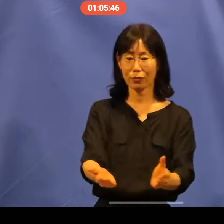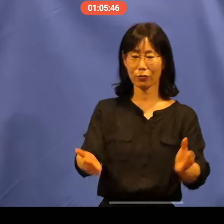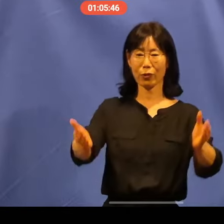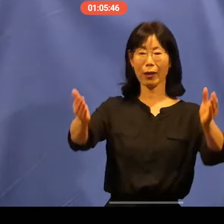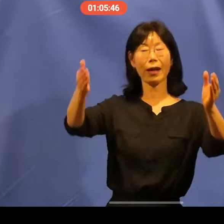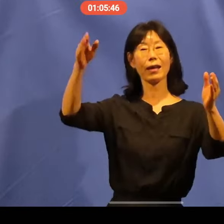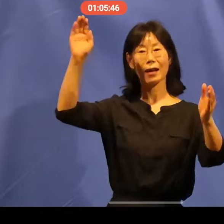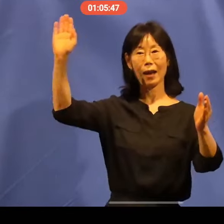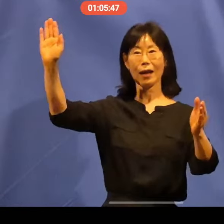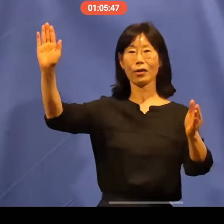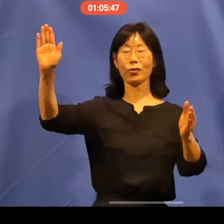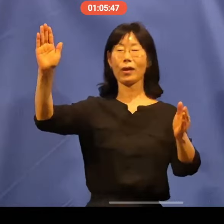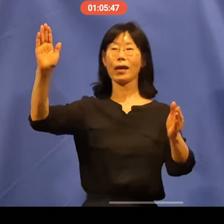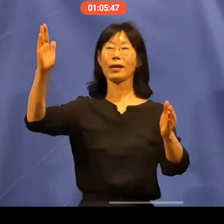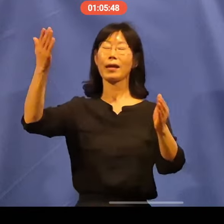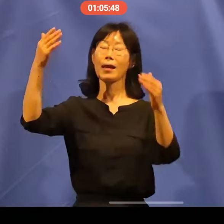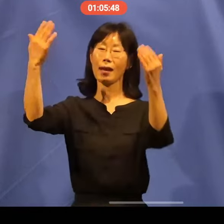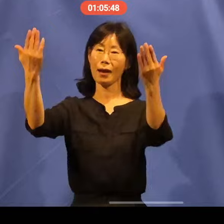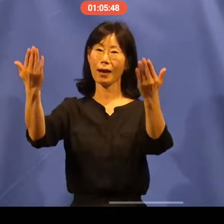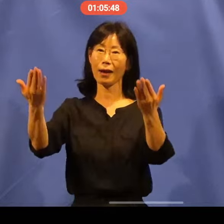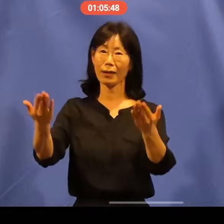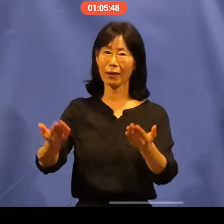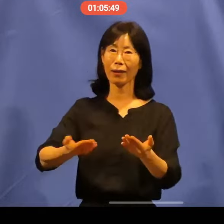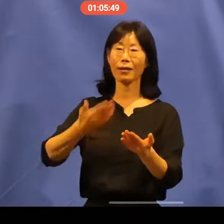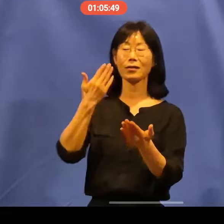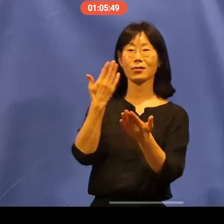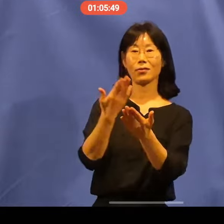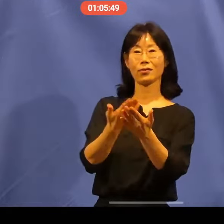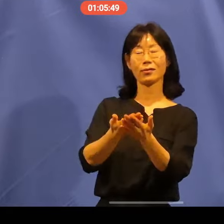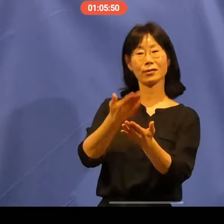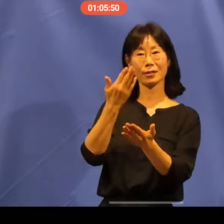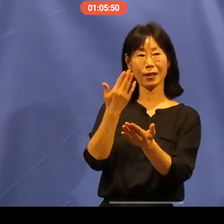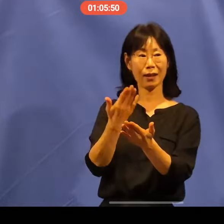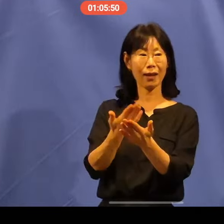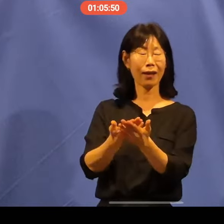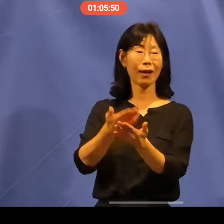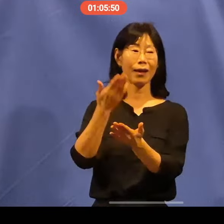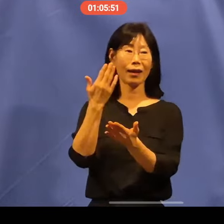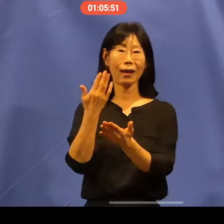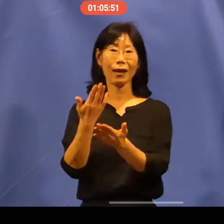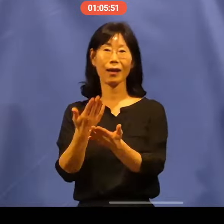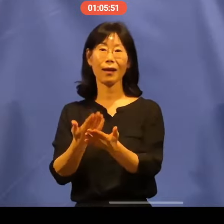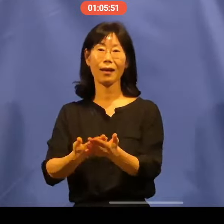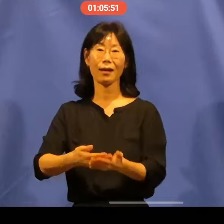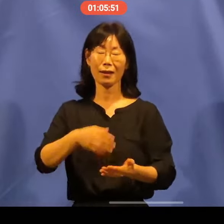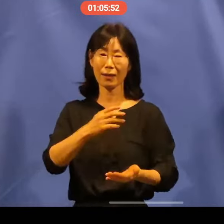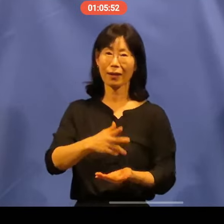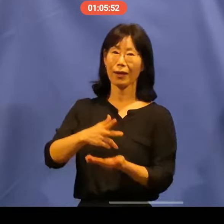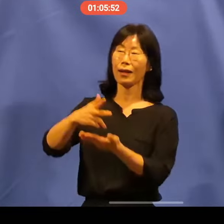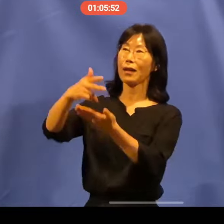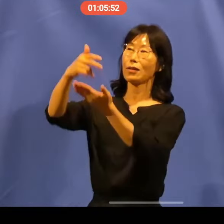새 무대가 되게 하여 주사.